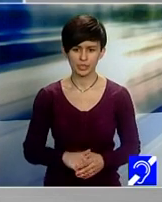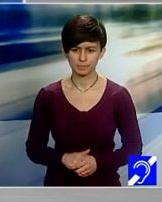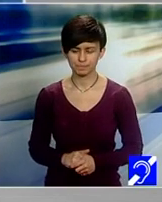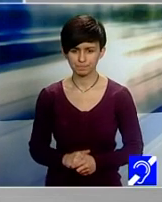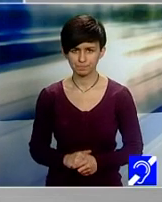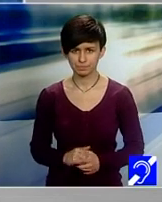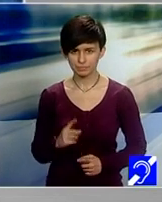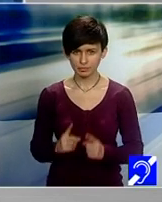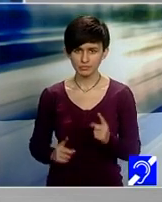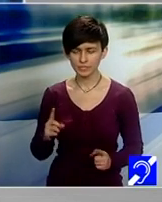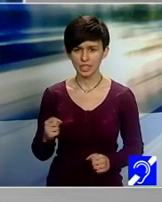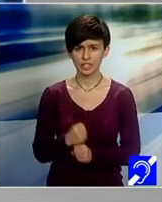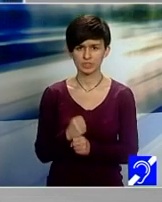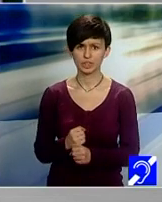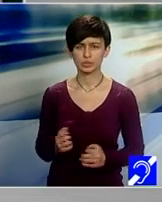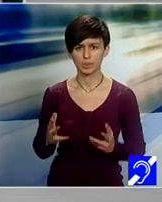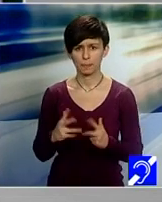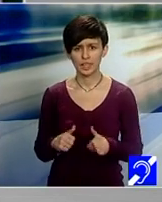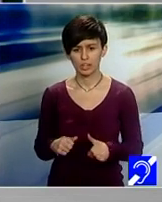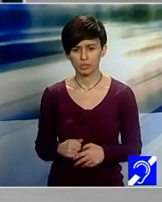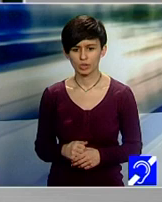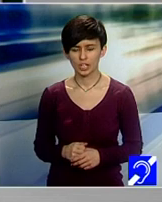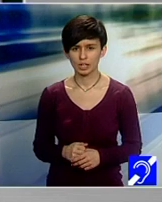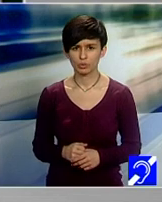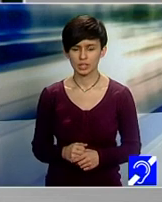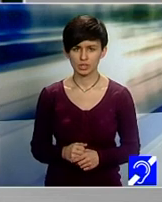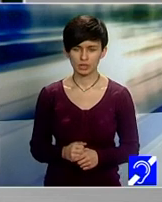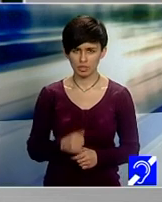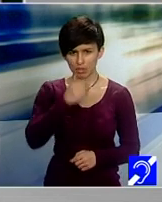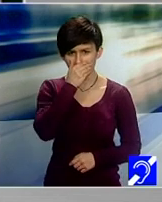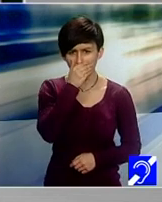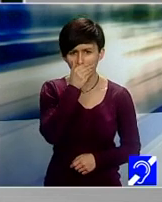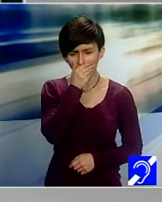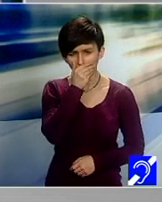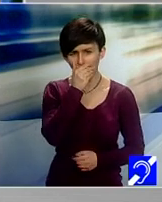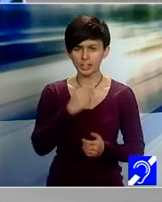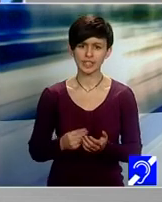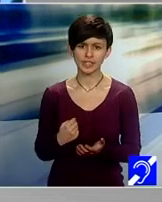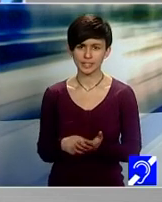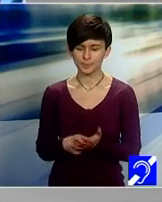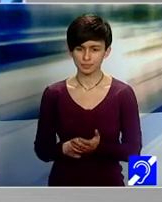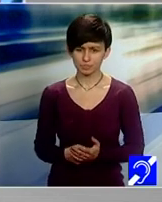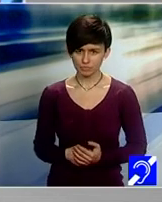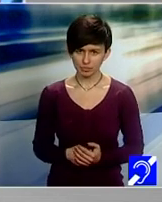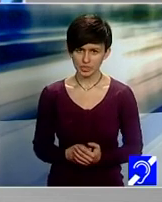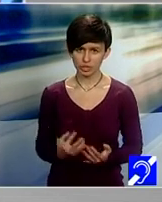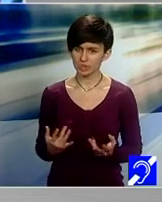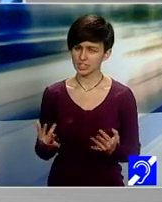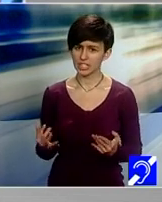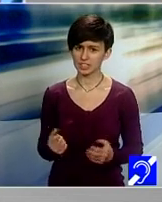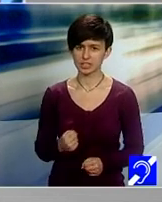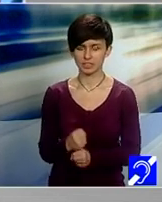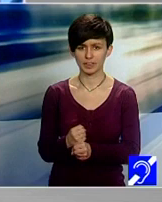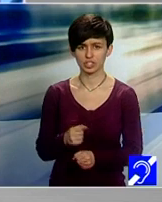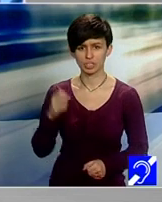dacă ați făcut un calcul cu cât ar costa mai mult să faci astfel de cultură și mă refer aici legat